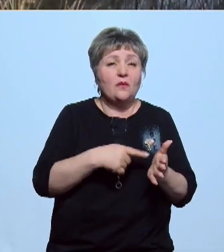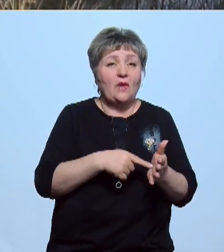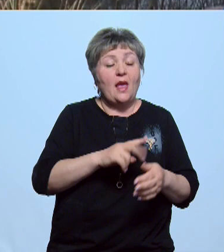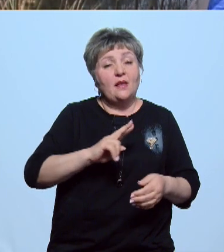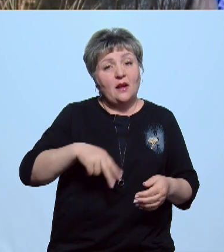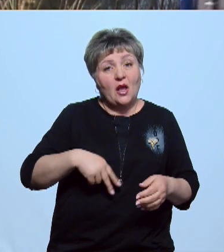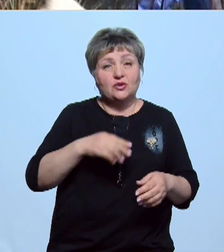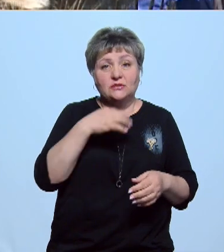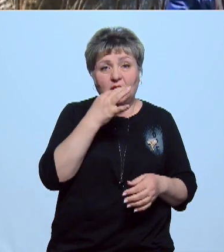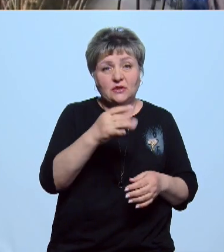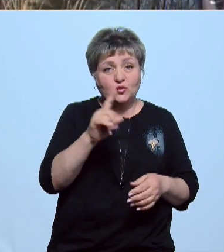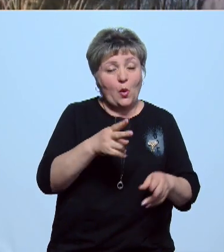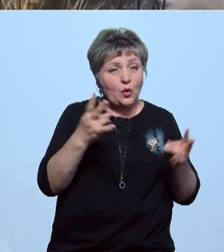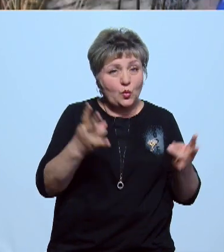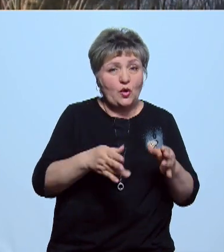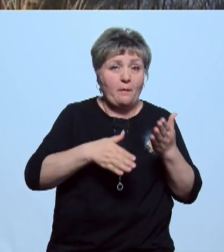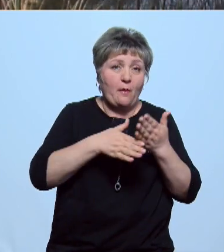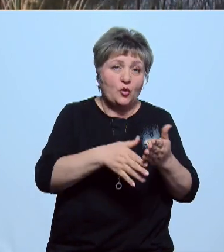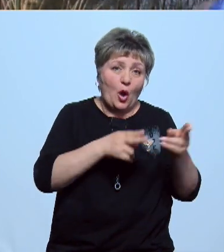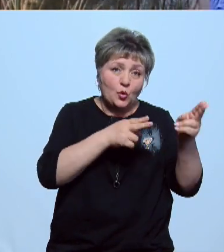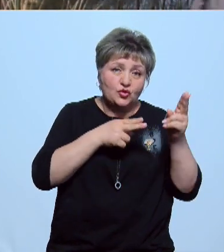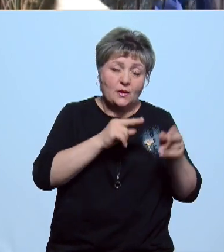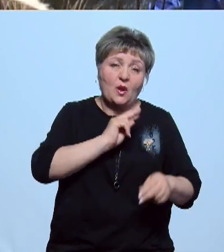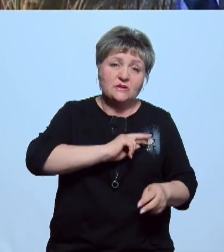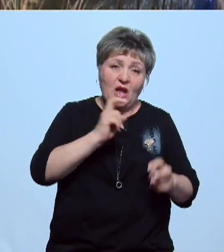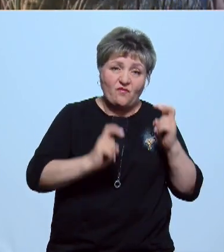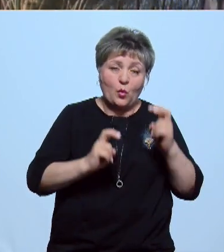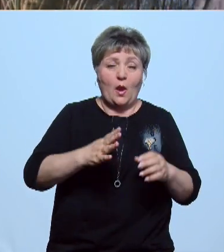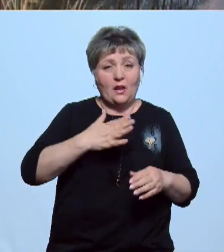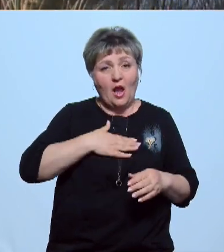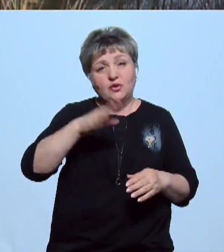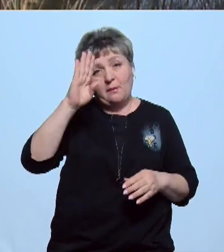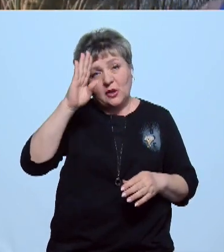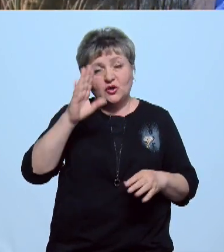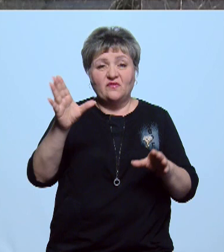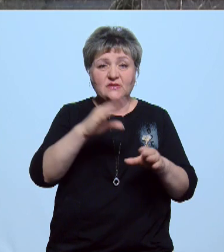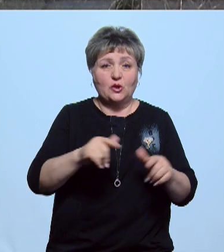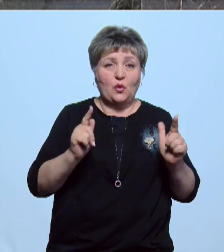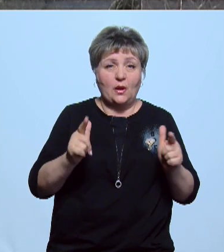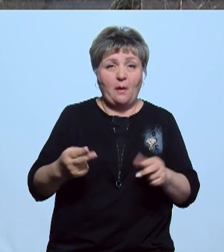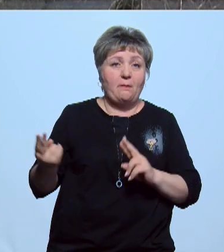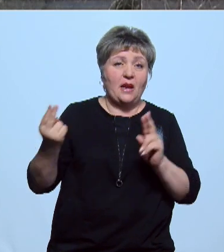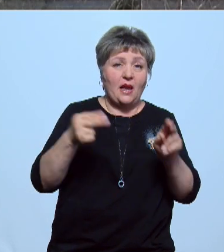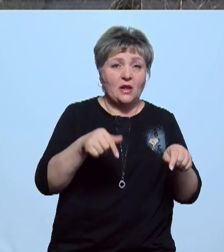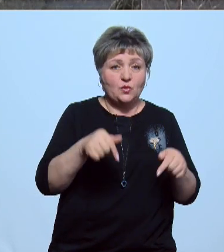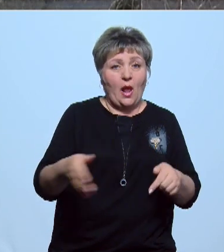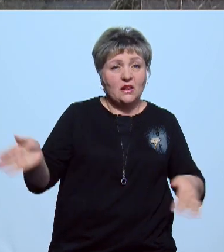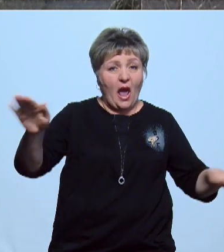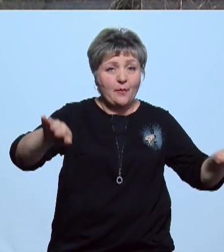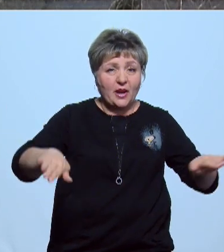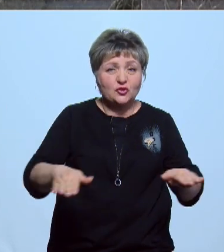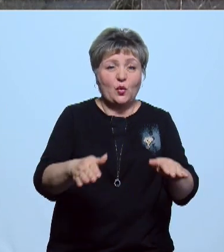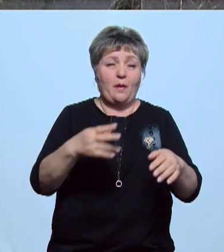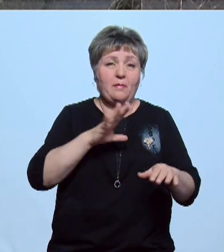директор, что нужно помочь оружейному заводу, ну вот парни наши сразу же согласились, и мы приехали вот сюда. С набережной было как-то